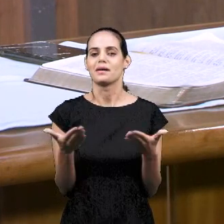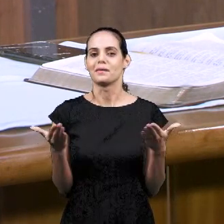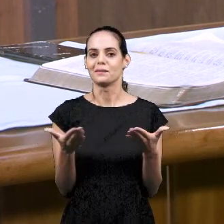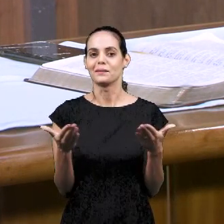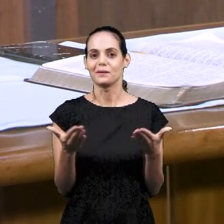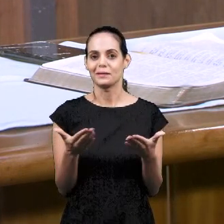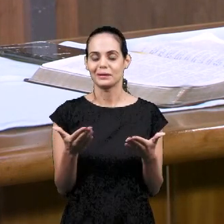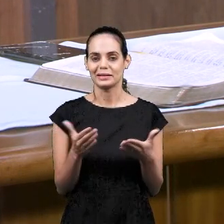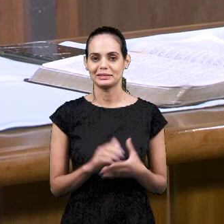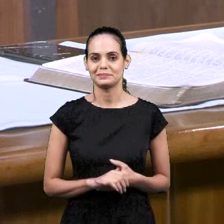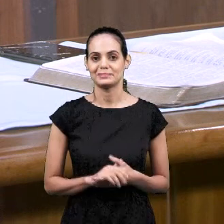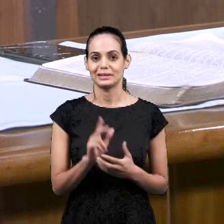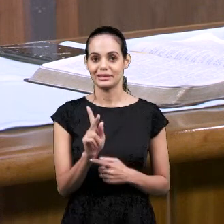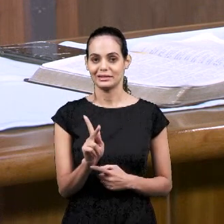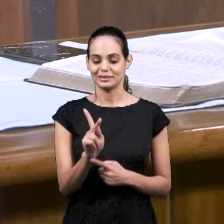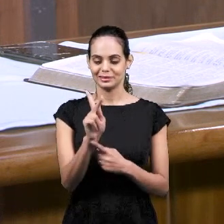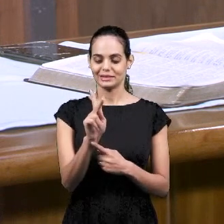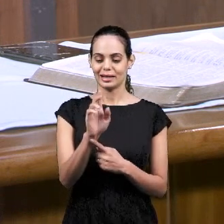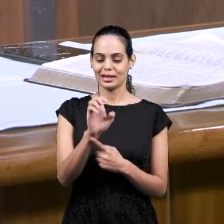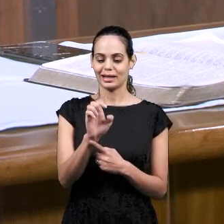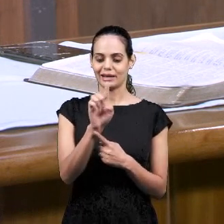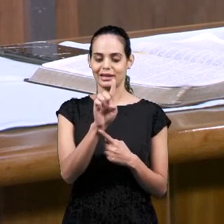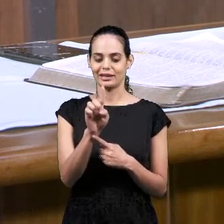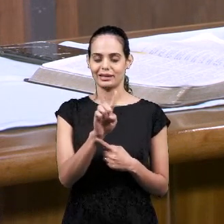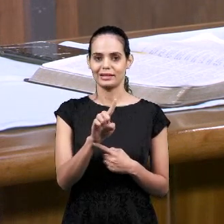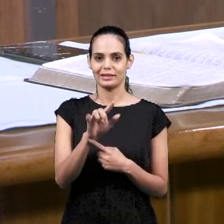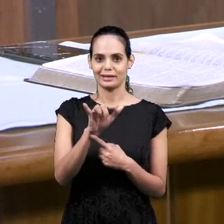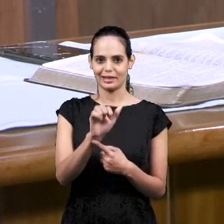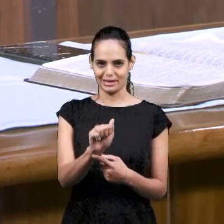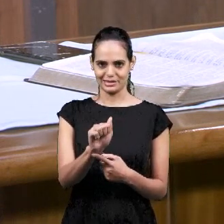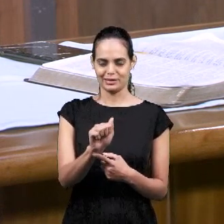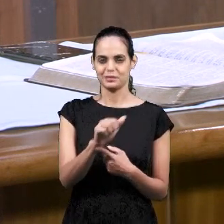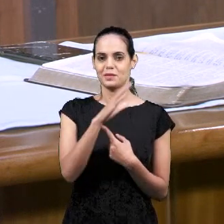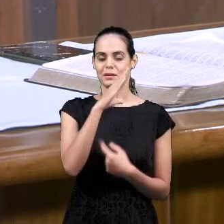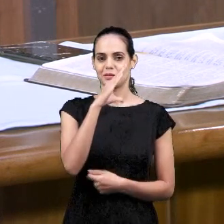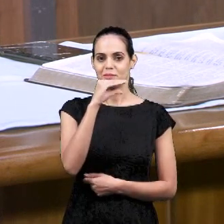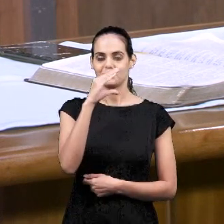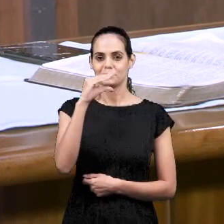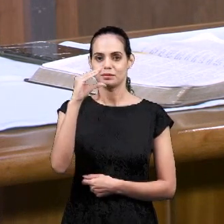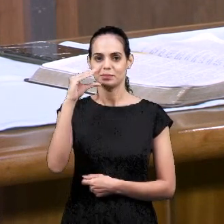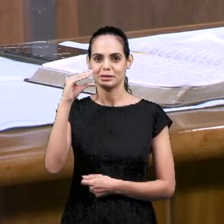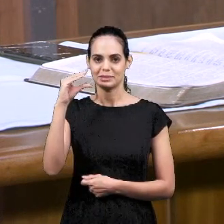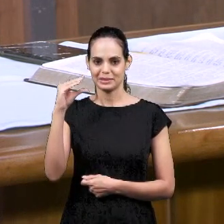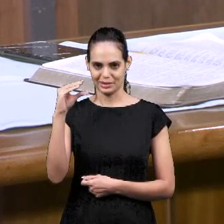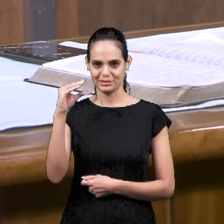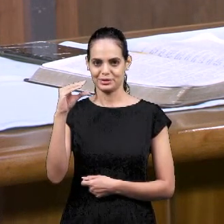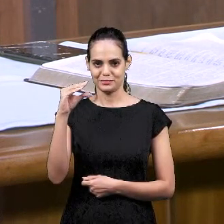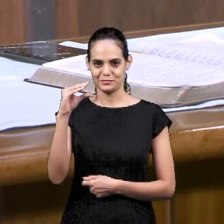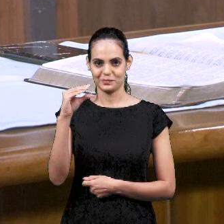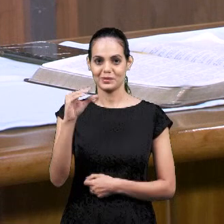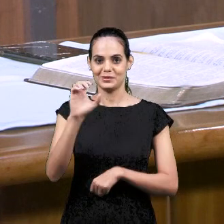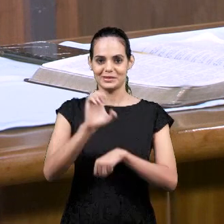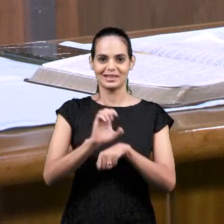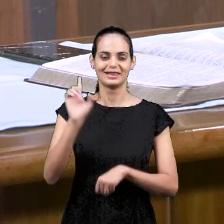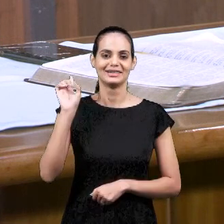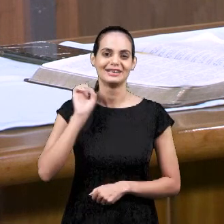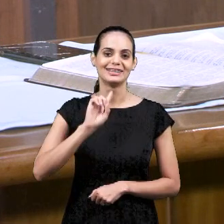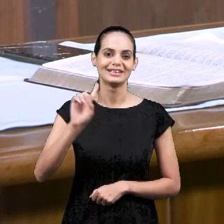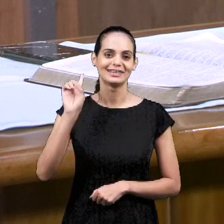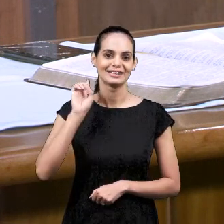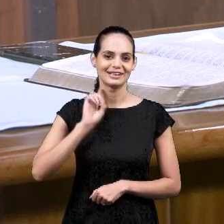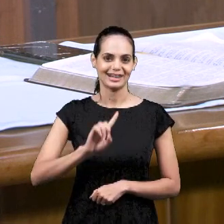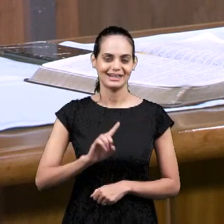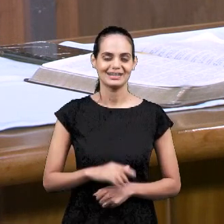2a au groupe de frères. Tout d'abord, la Késia. Késia, c'est la classe d'adolescents